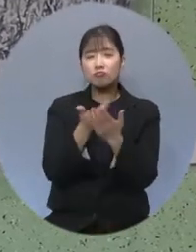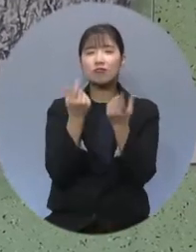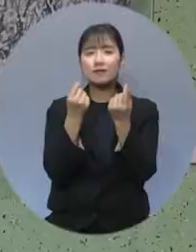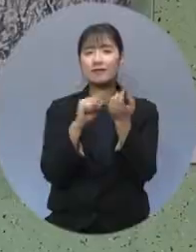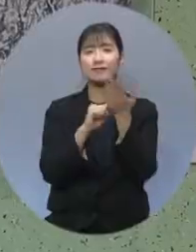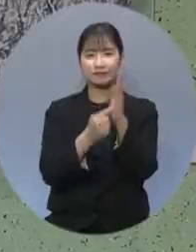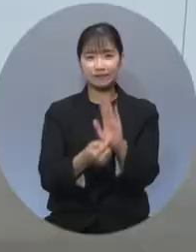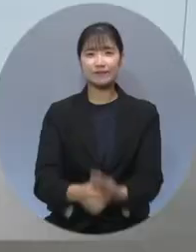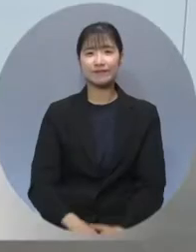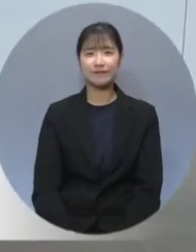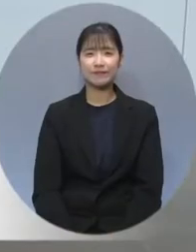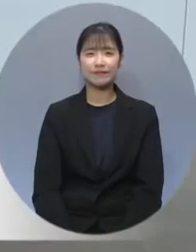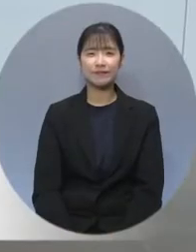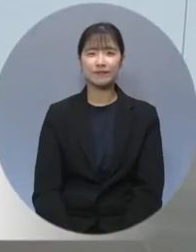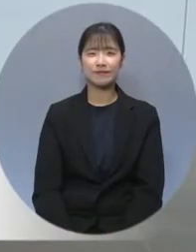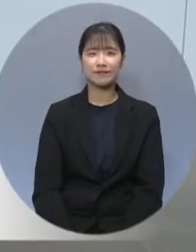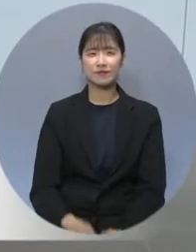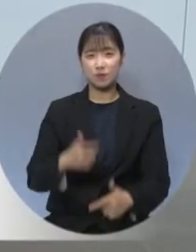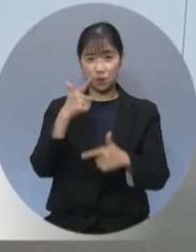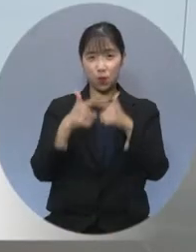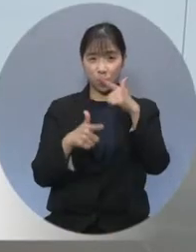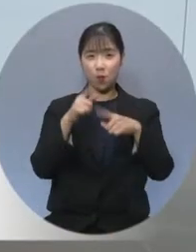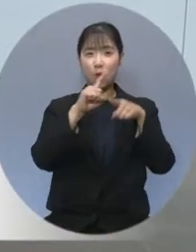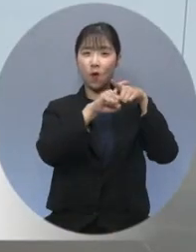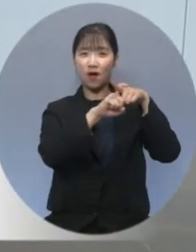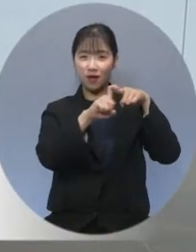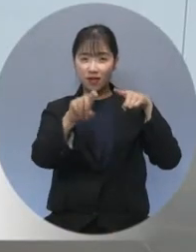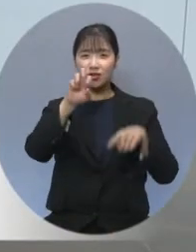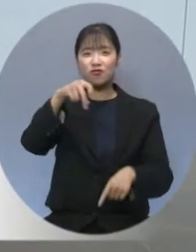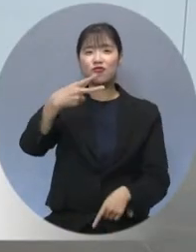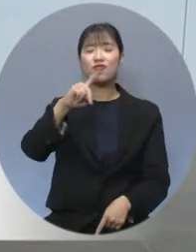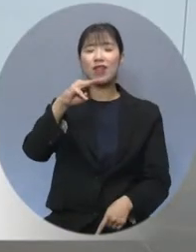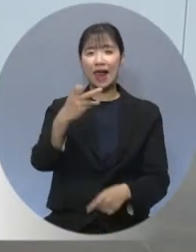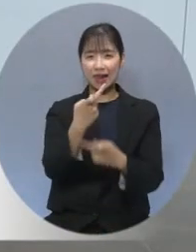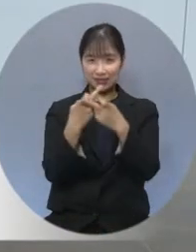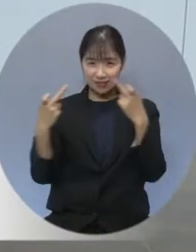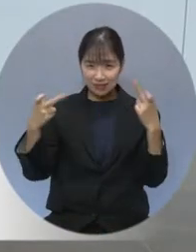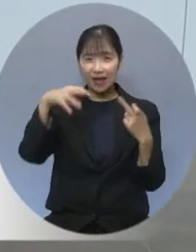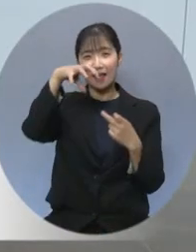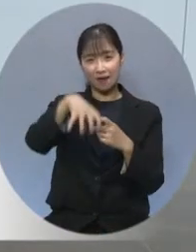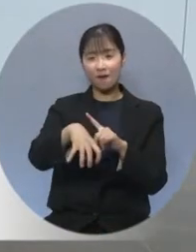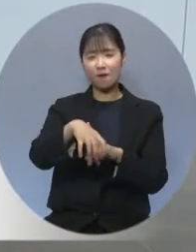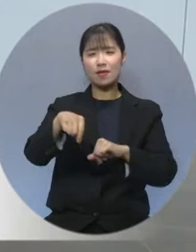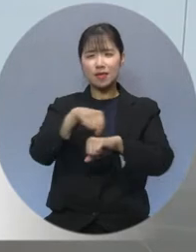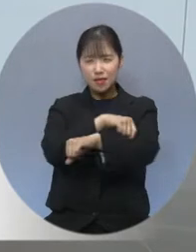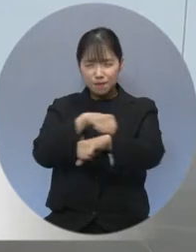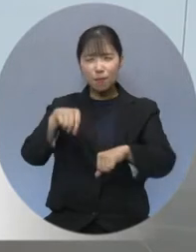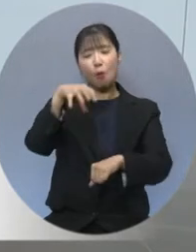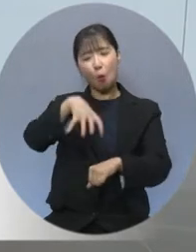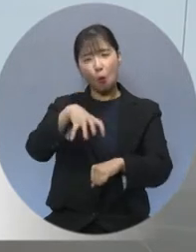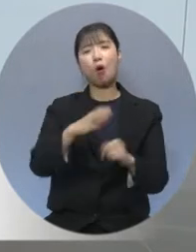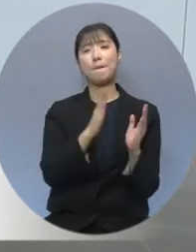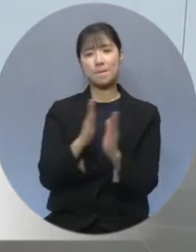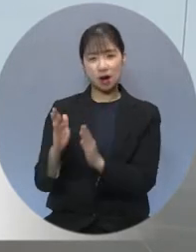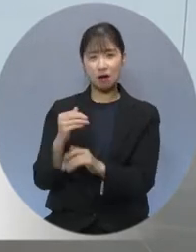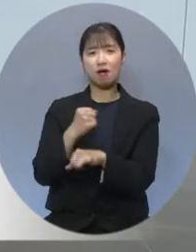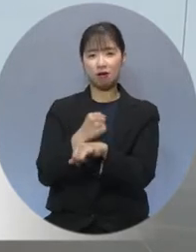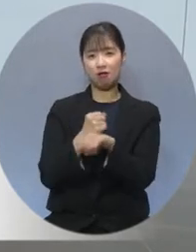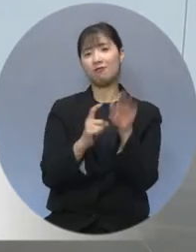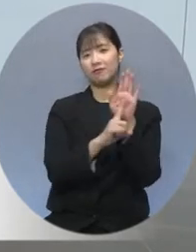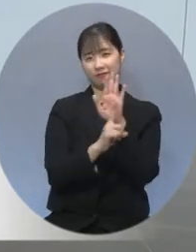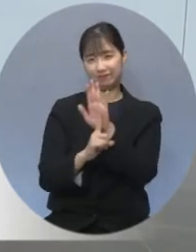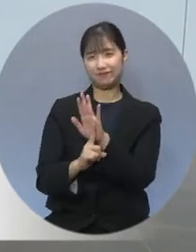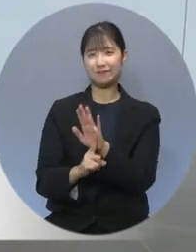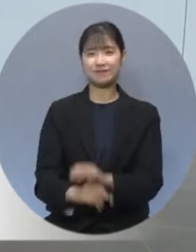표현했습니다. 목포 해상 케이블카 유달산 스테이션에 특별 공간을 마련해서 전시를